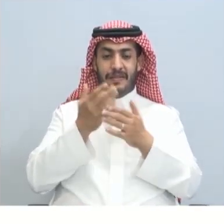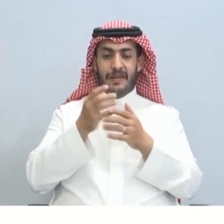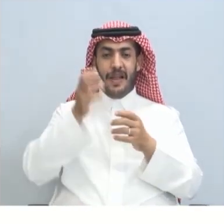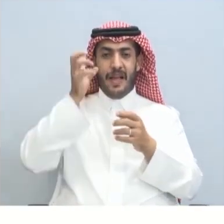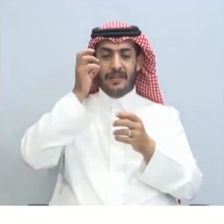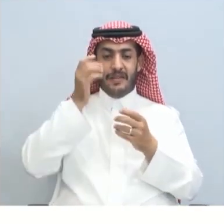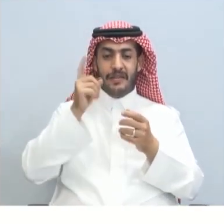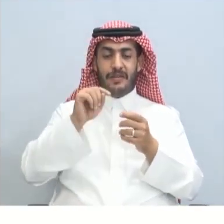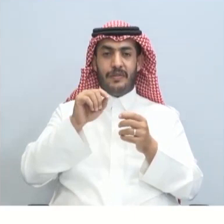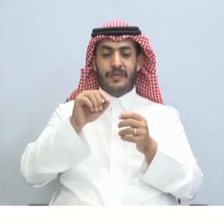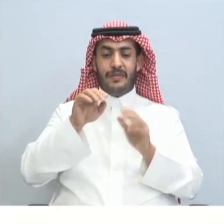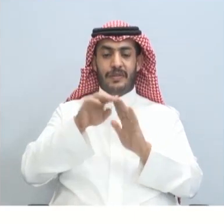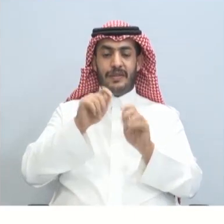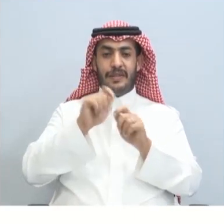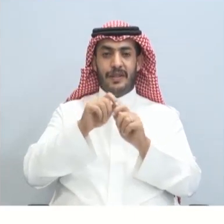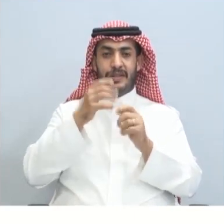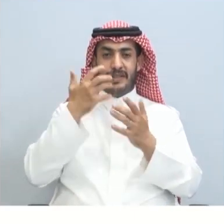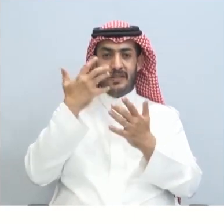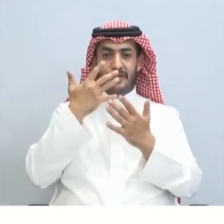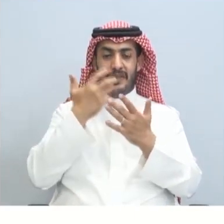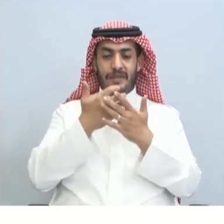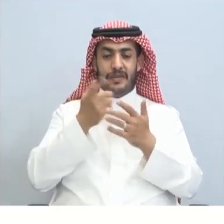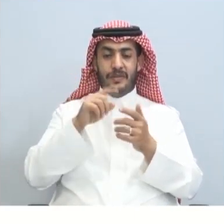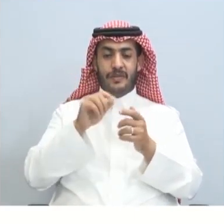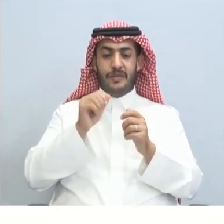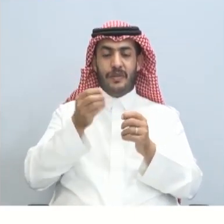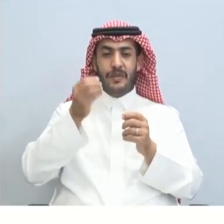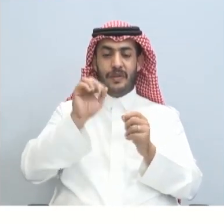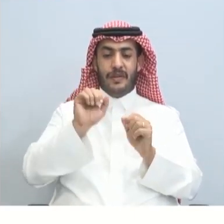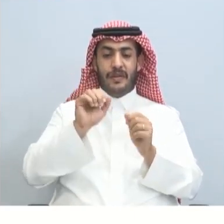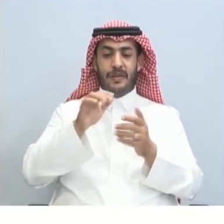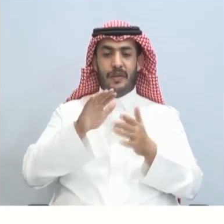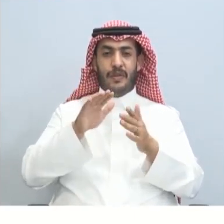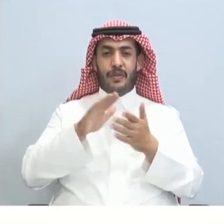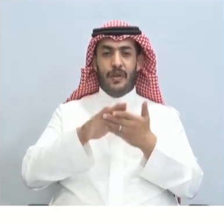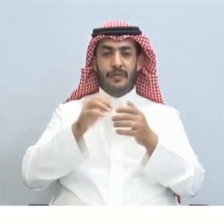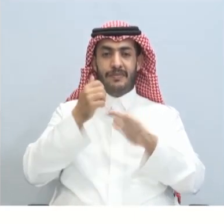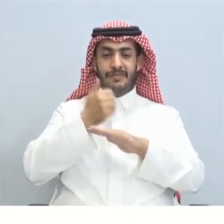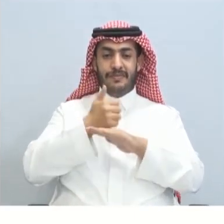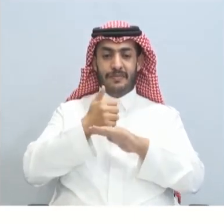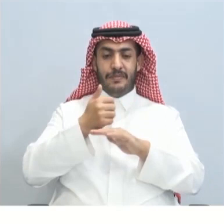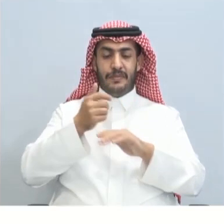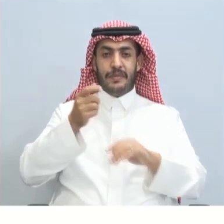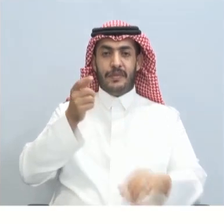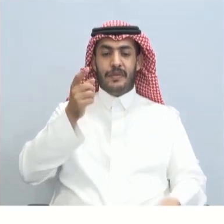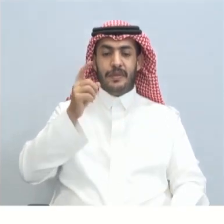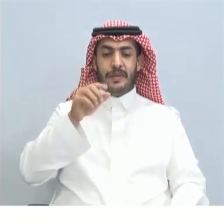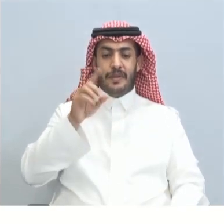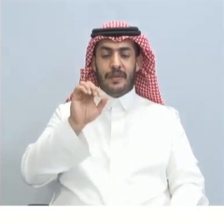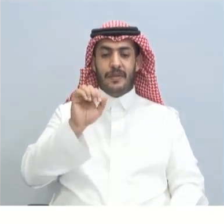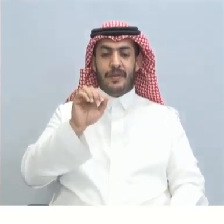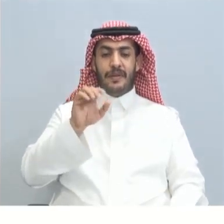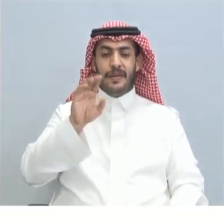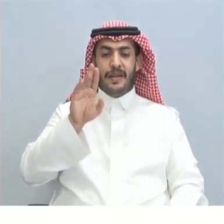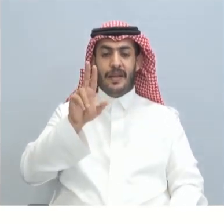الكريمه وكذلك صناعه الزجاج وكذلك يضاف لتربه الاصص اما بال بالنسبه